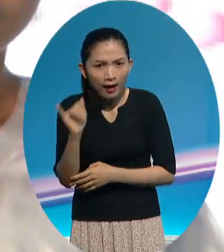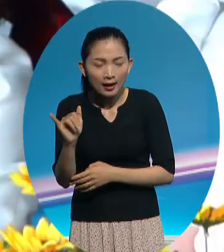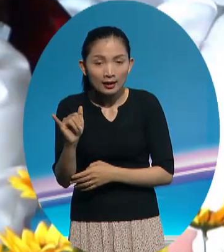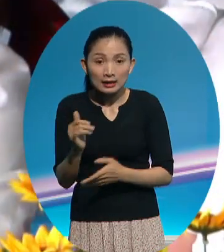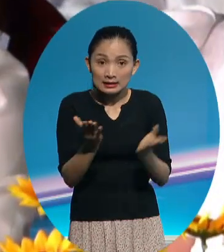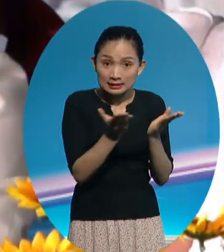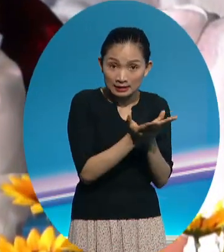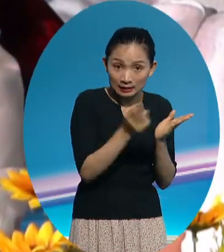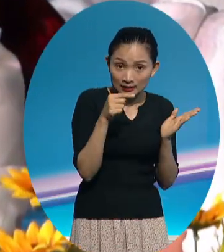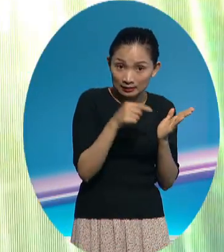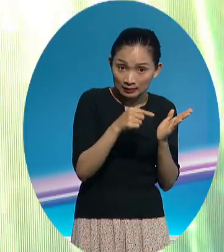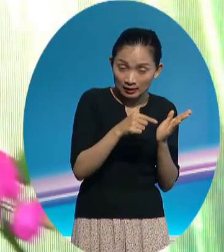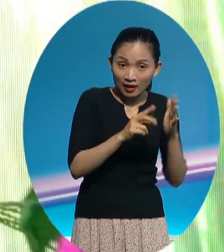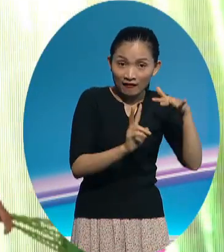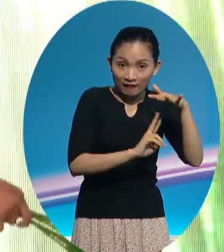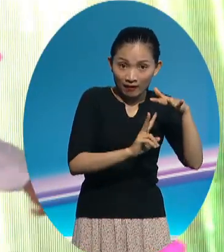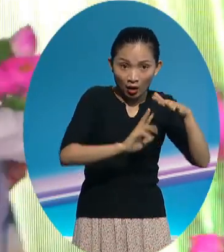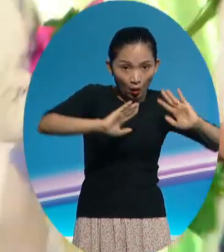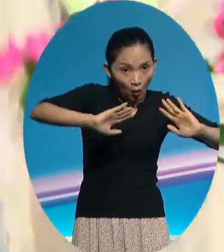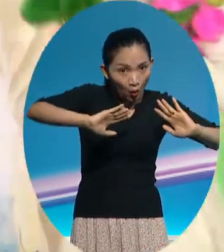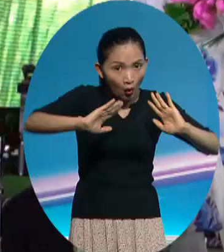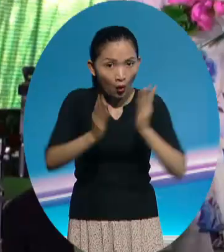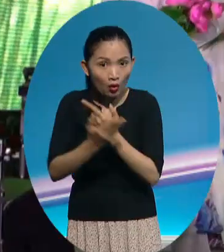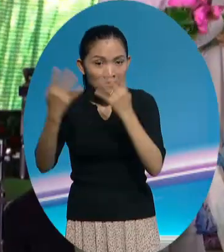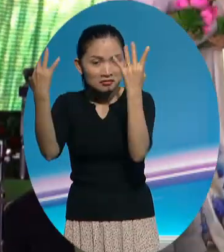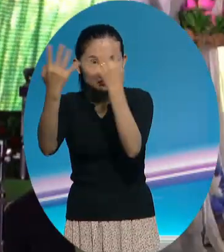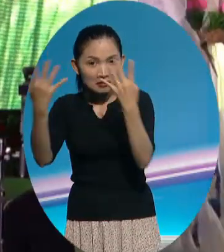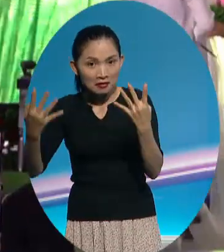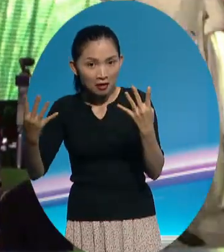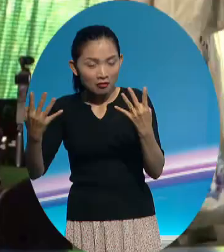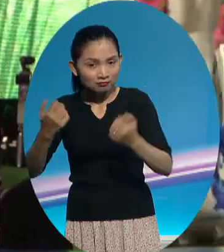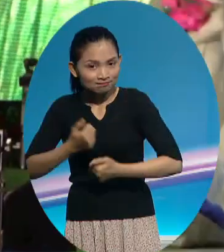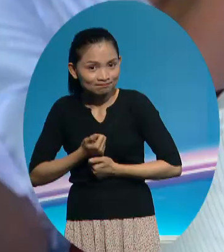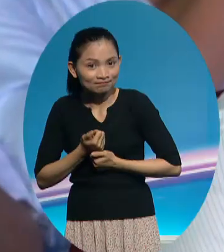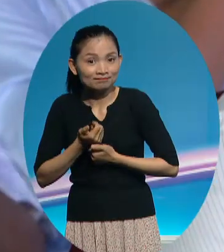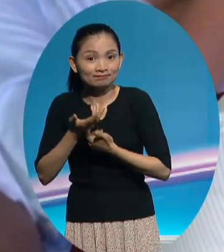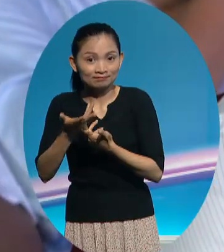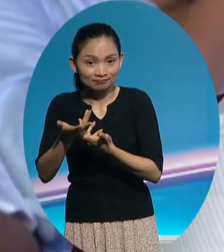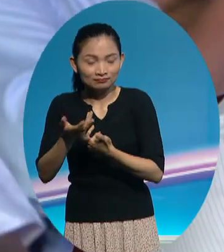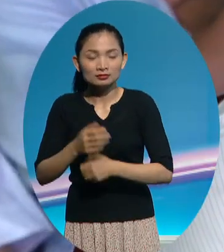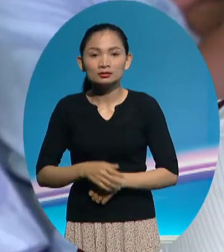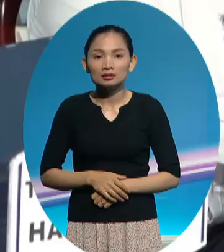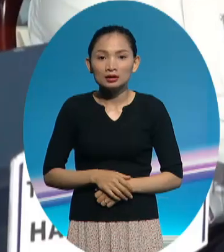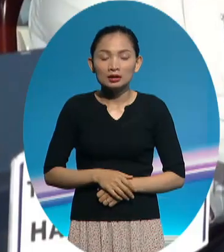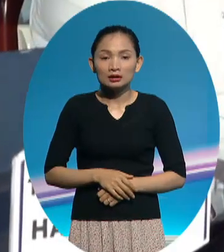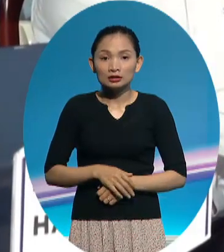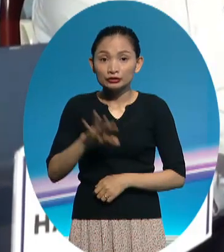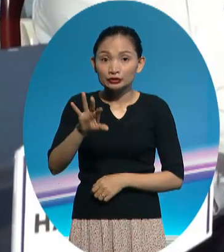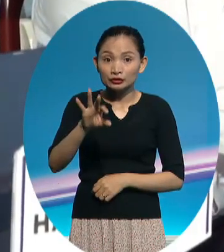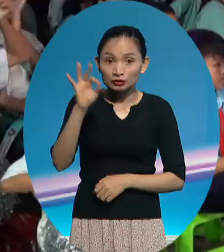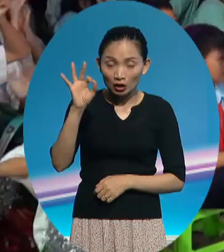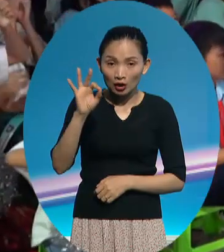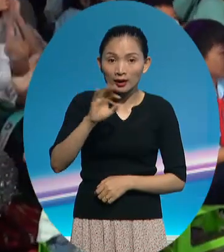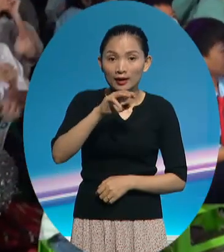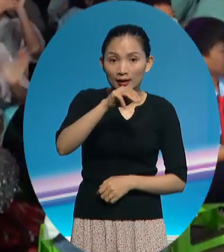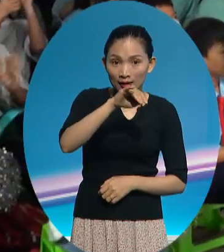thi. Các tác phẩm đã nhận được sự ủng hộ nhiệt tình của học sinh và phụ huynh thông qua các lượt bình chọn trên nền tảng LMS, hệ thống quản lý học tập trực